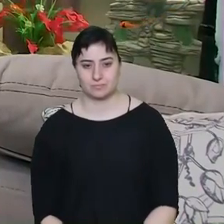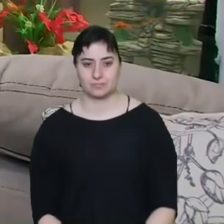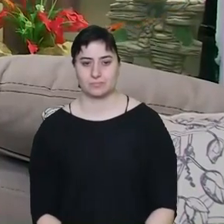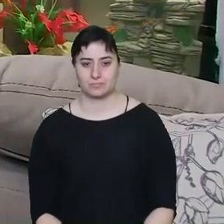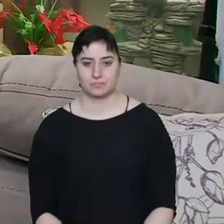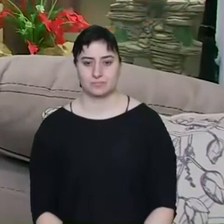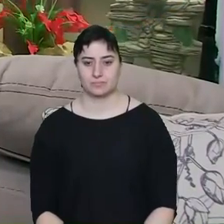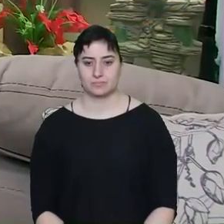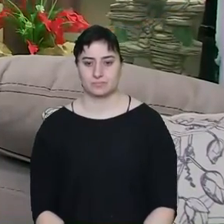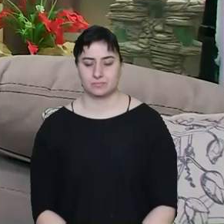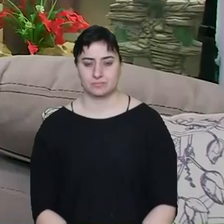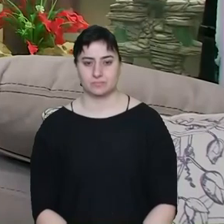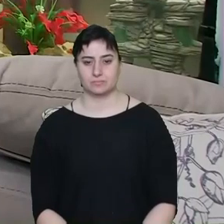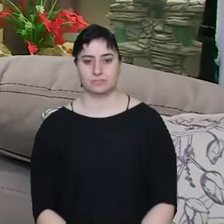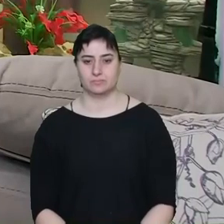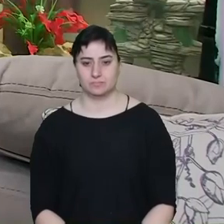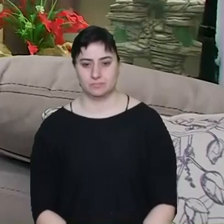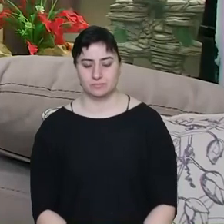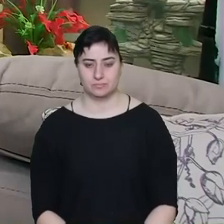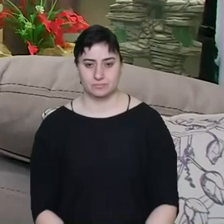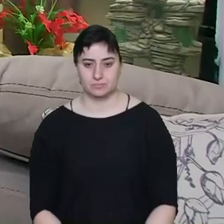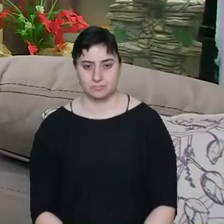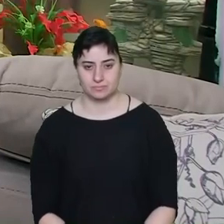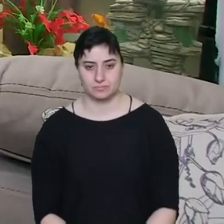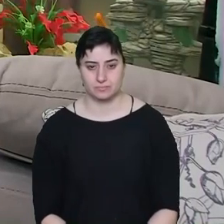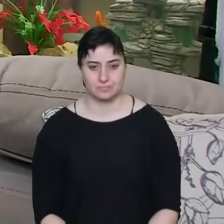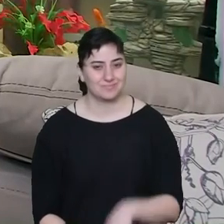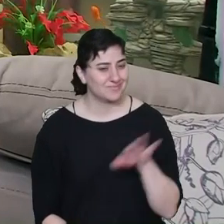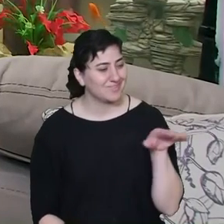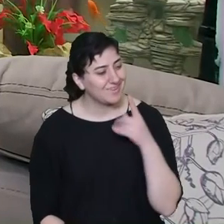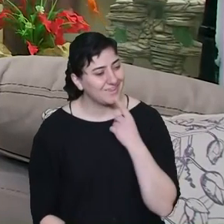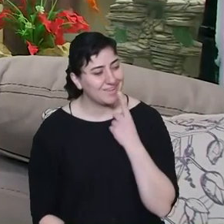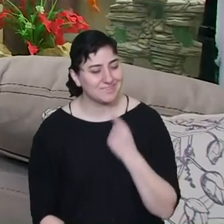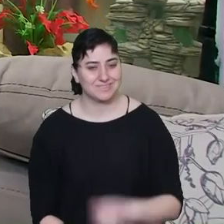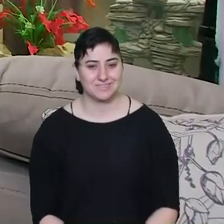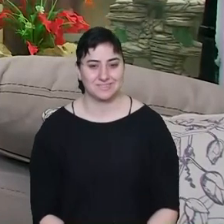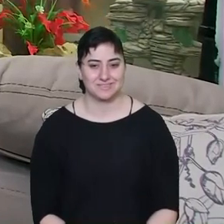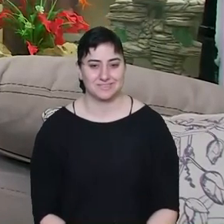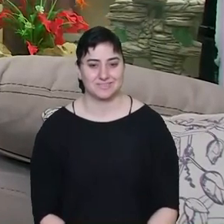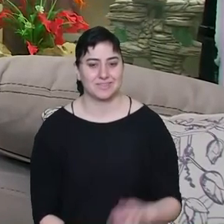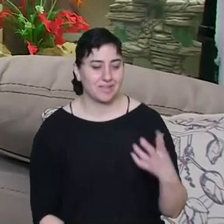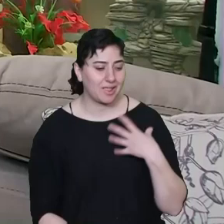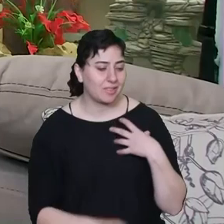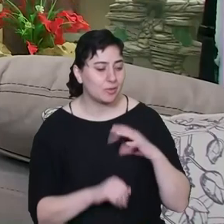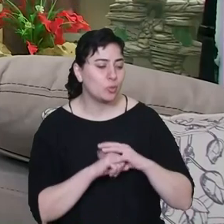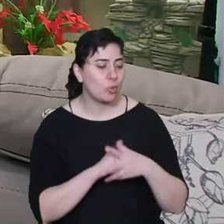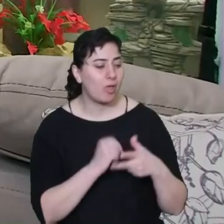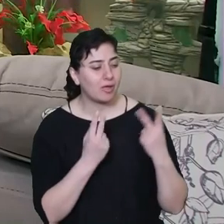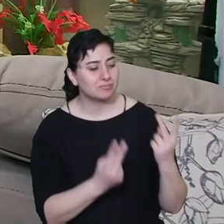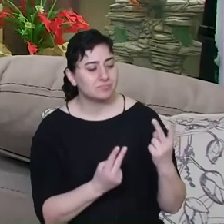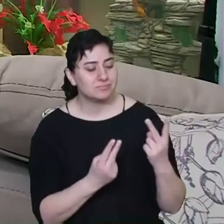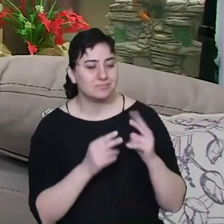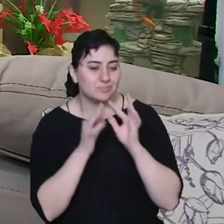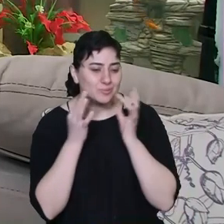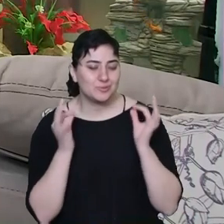dışa verdi. Bu sırada yanındaki akvaryum çekti dikkatini. Ne tatlı şeyler. Kendi dünyalarında.